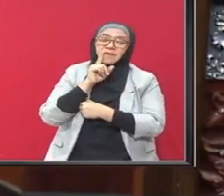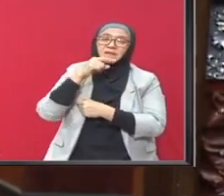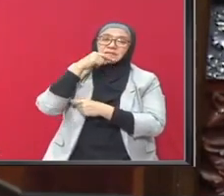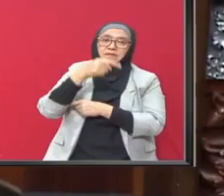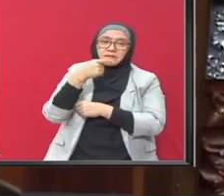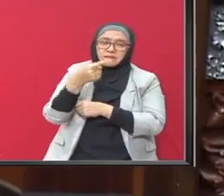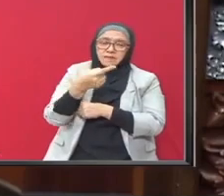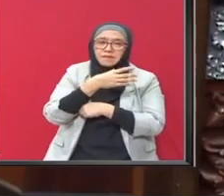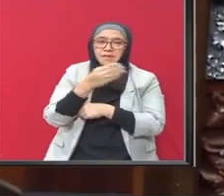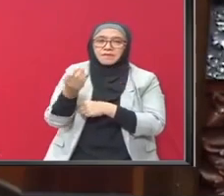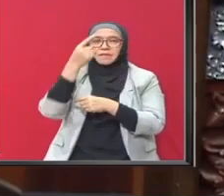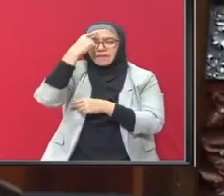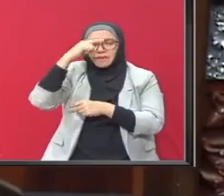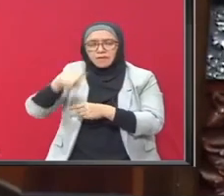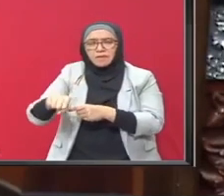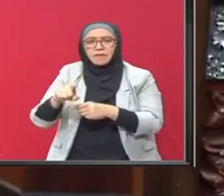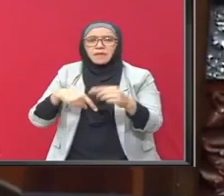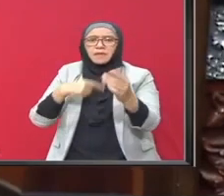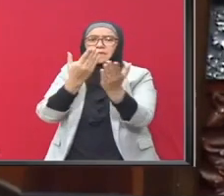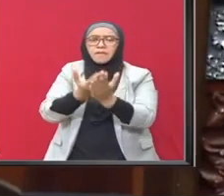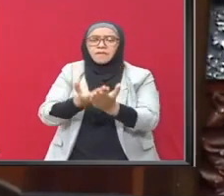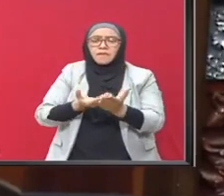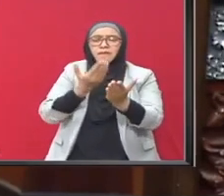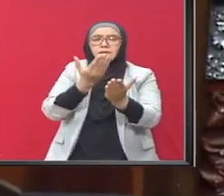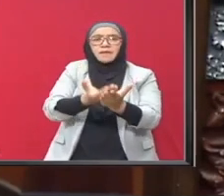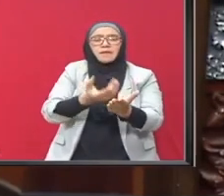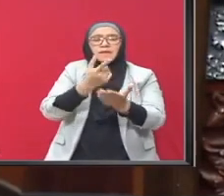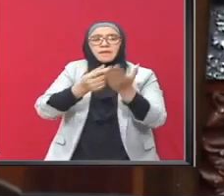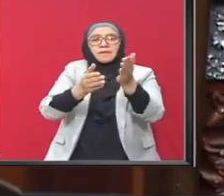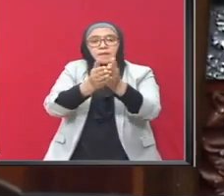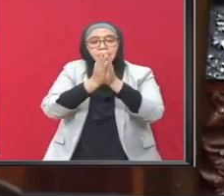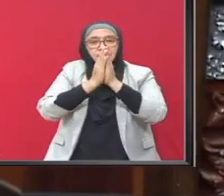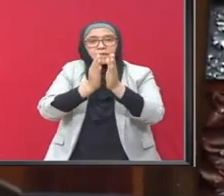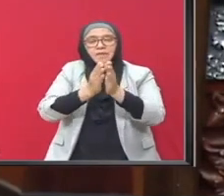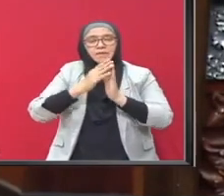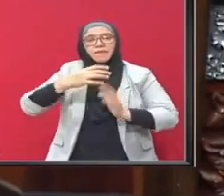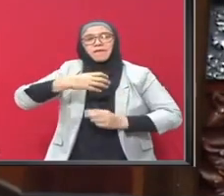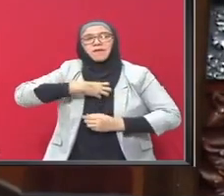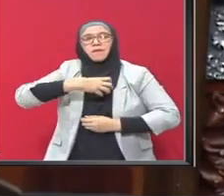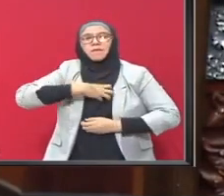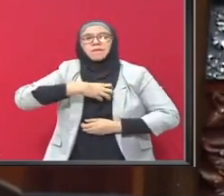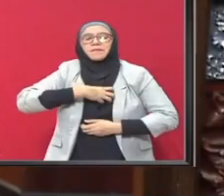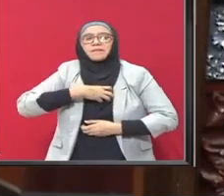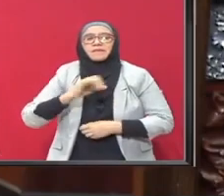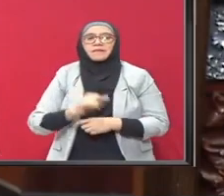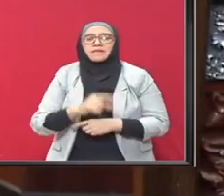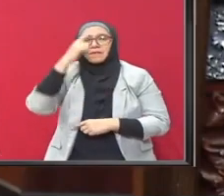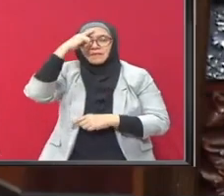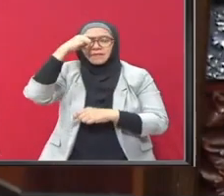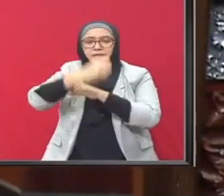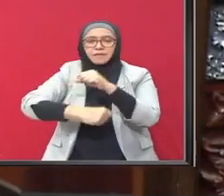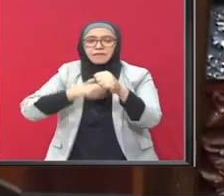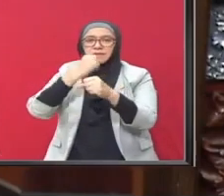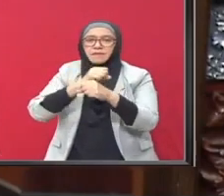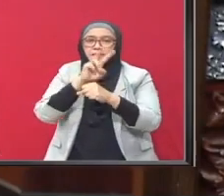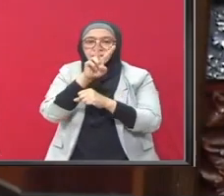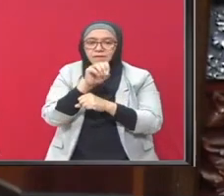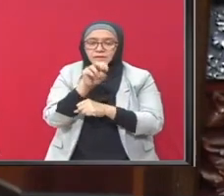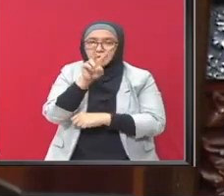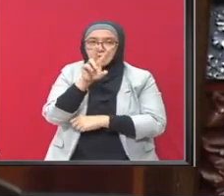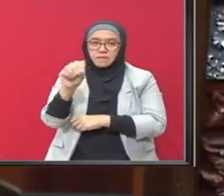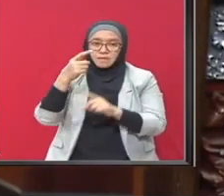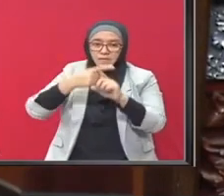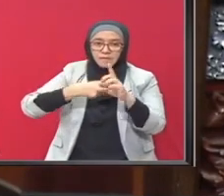dan mengacung untuk mengajukan sebarang pertanyaan dan permohonan dan aduan bagi tahun 2020 daripada